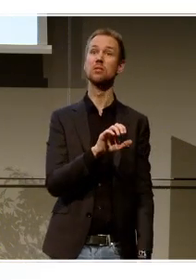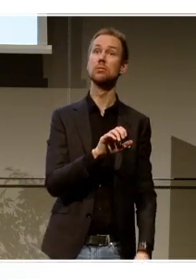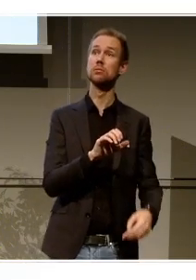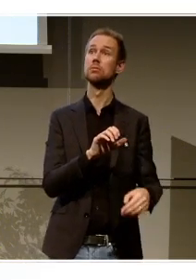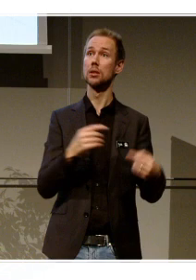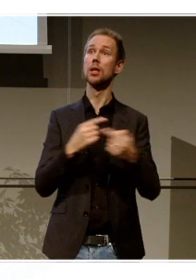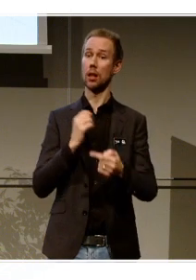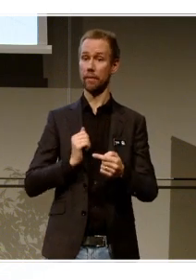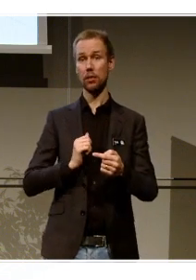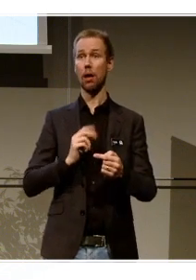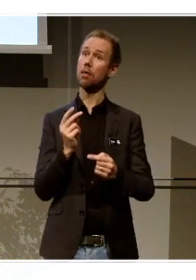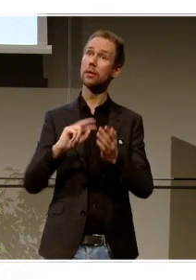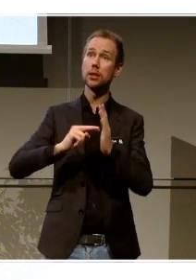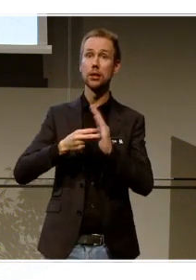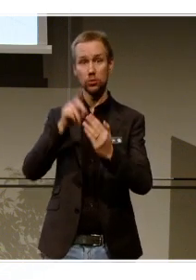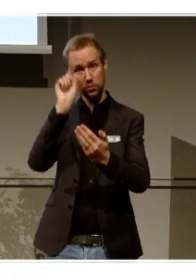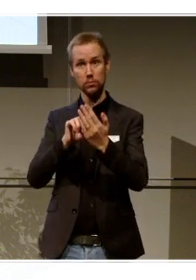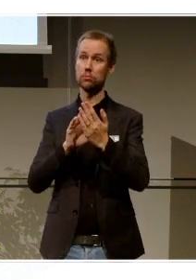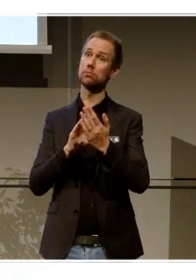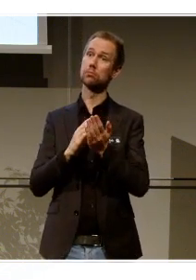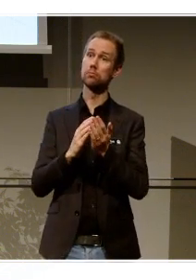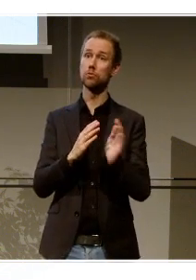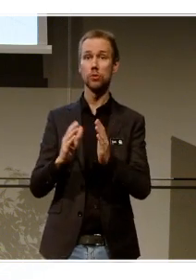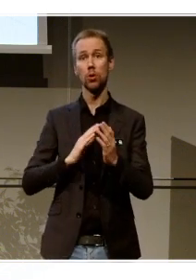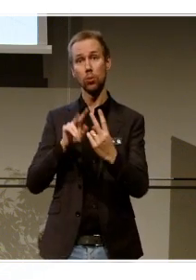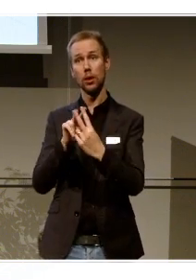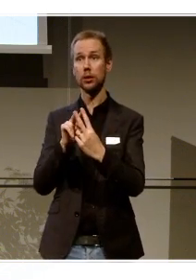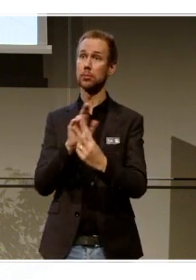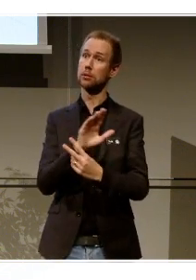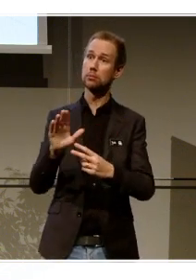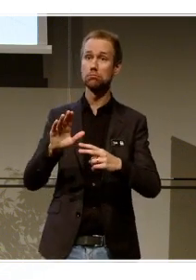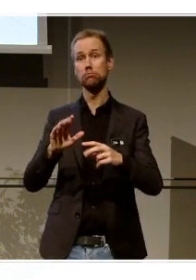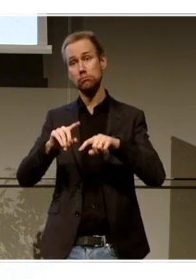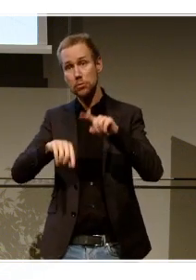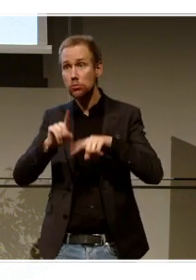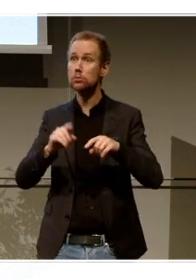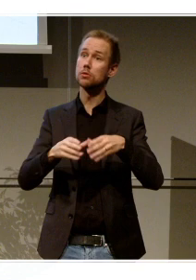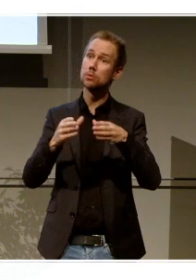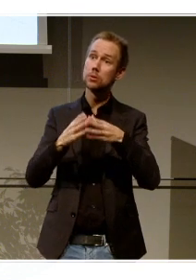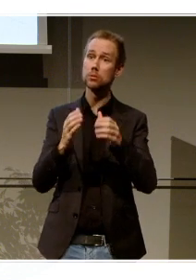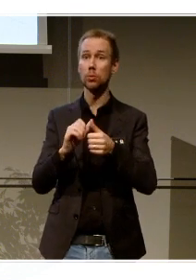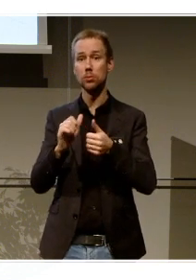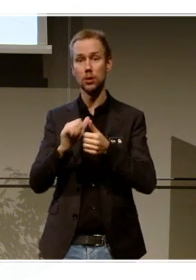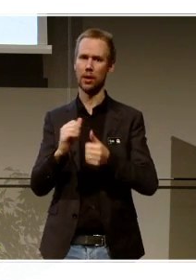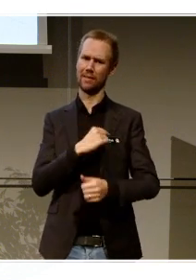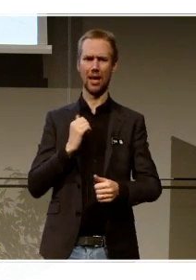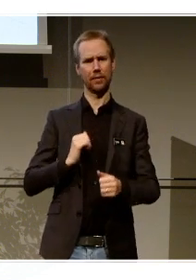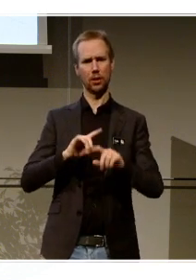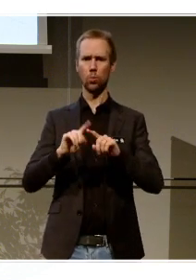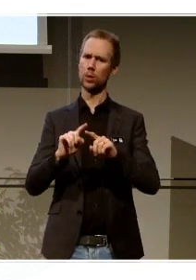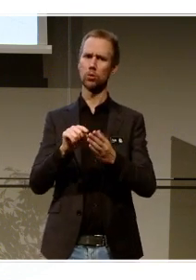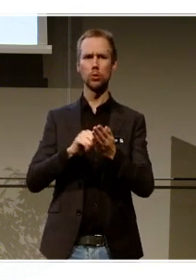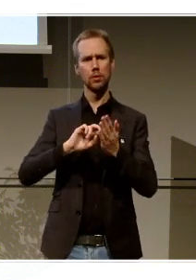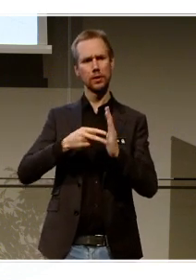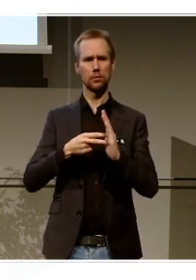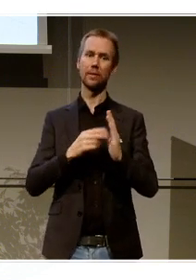hålla kontakt med nära och kära. Det betyder att vi väljer olika typer av teknik som då kan vara